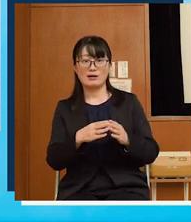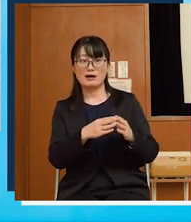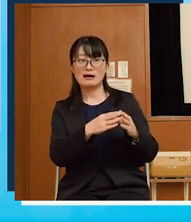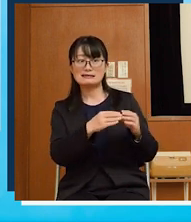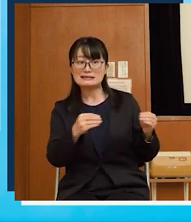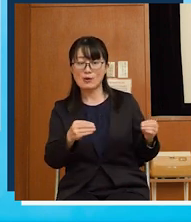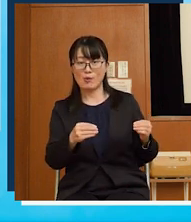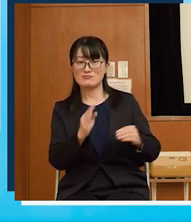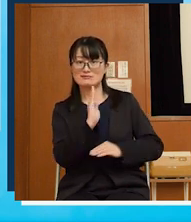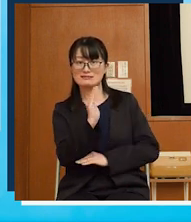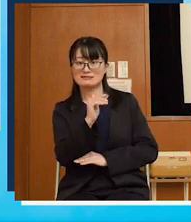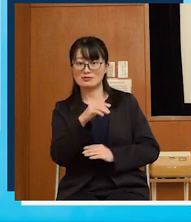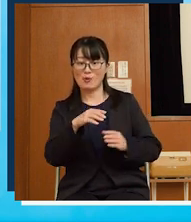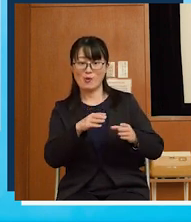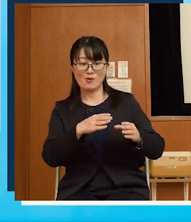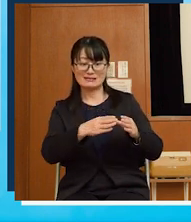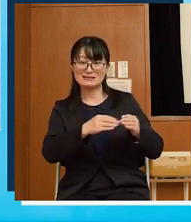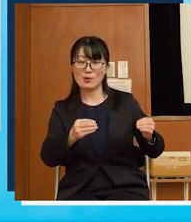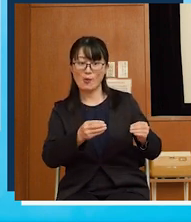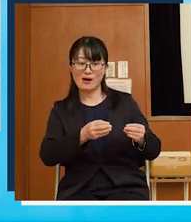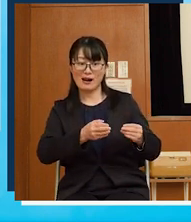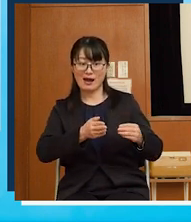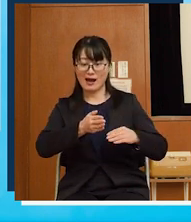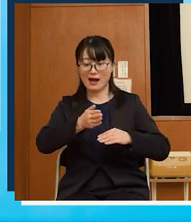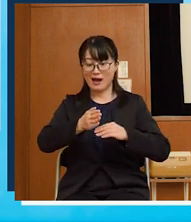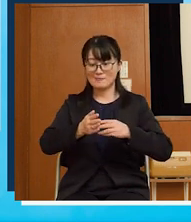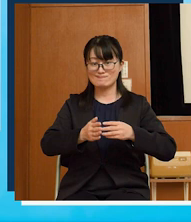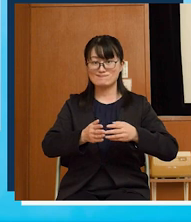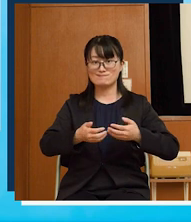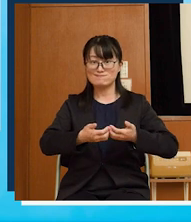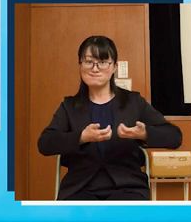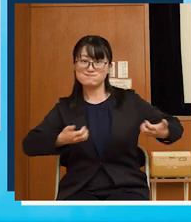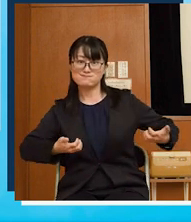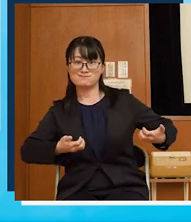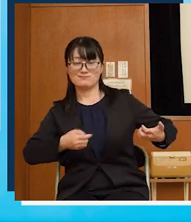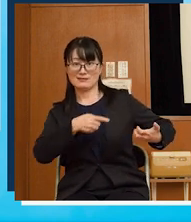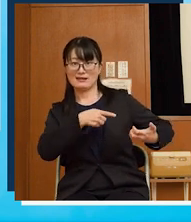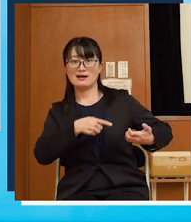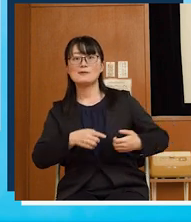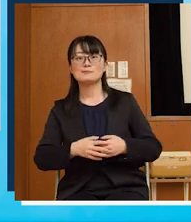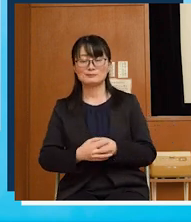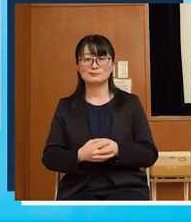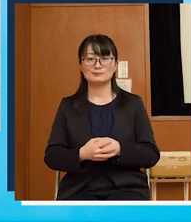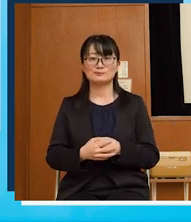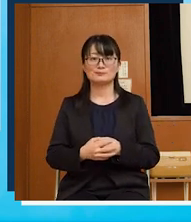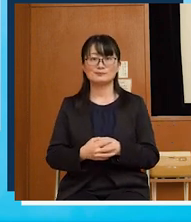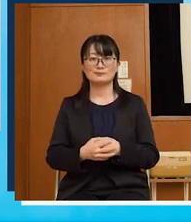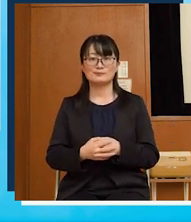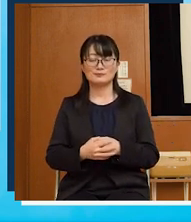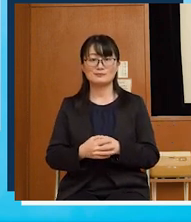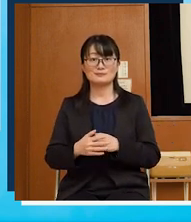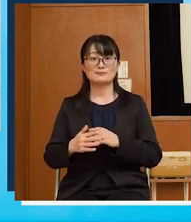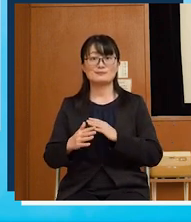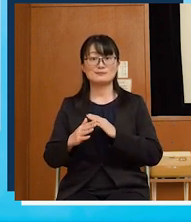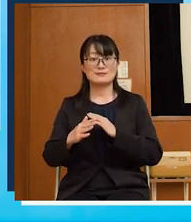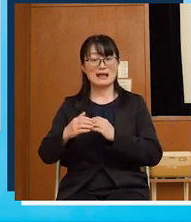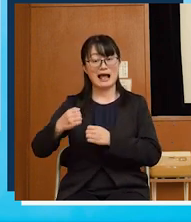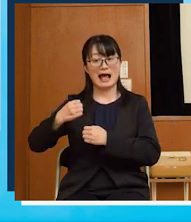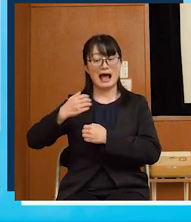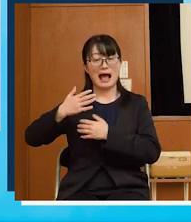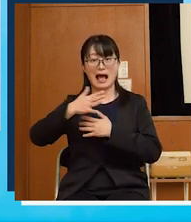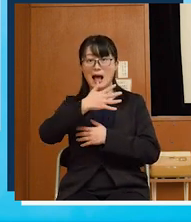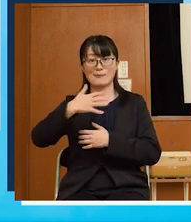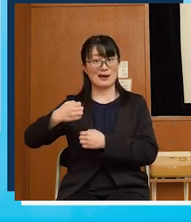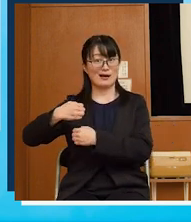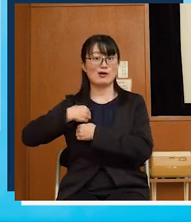切り離されてましたこれはもう1945年の沖縄線が始まった時にですねアメリカ軍によってですね